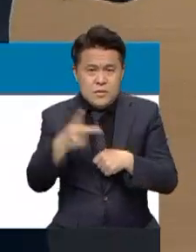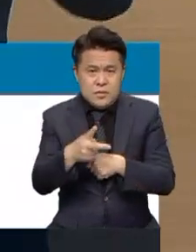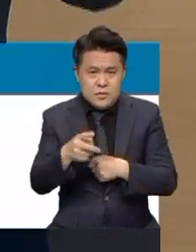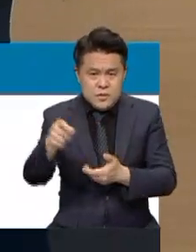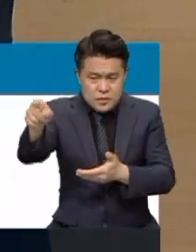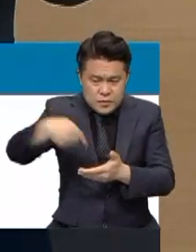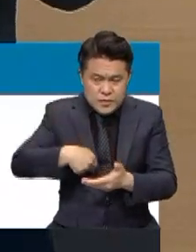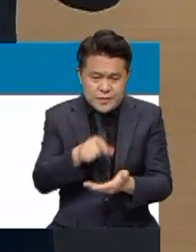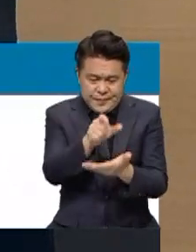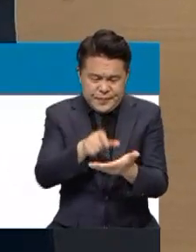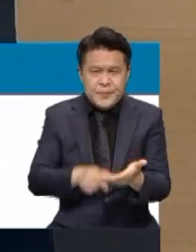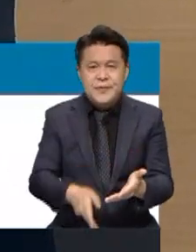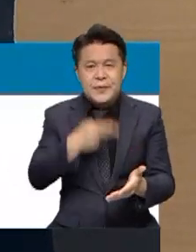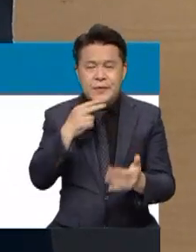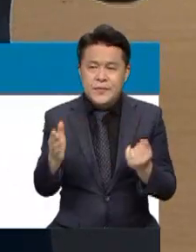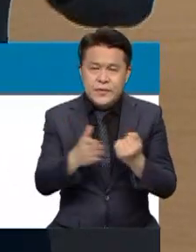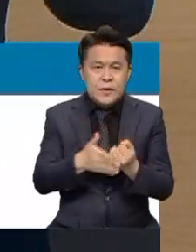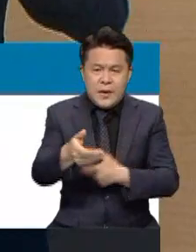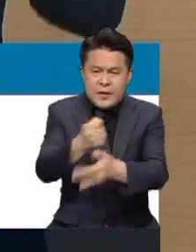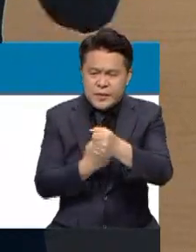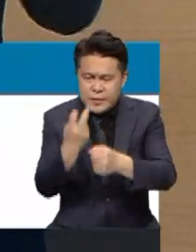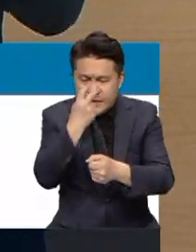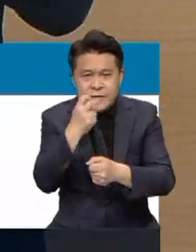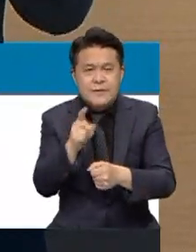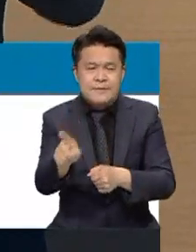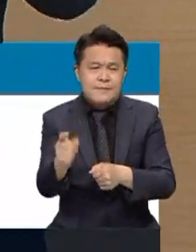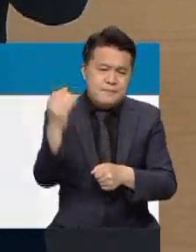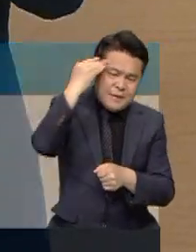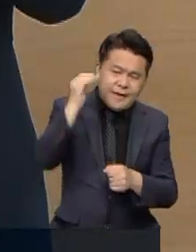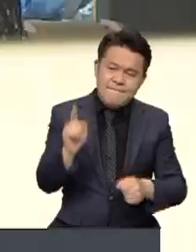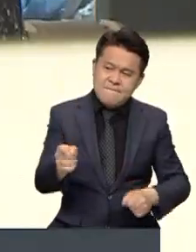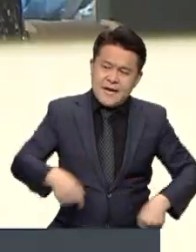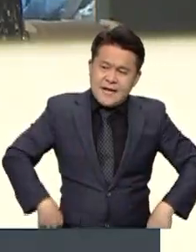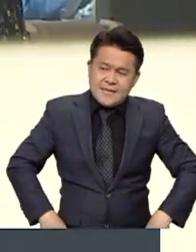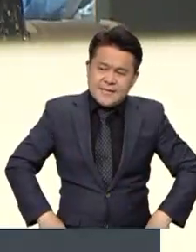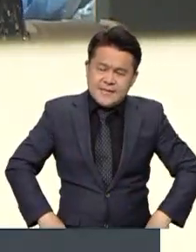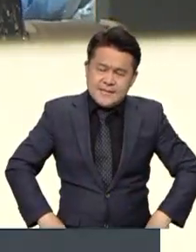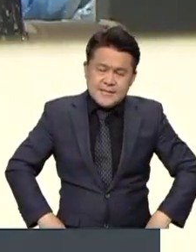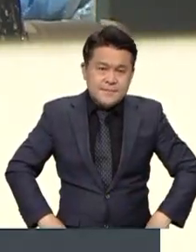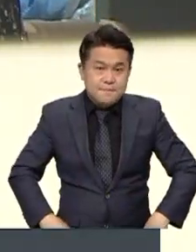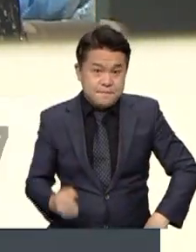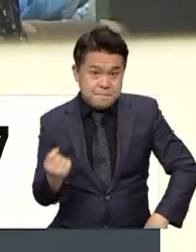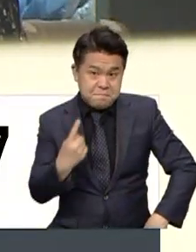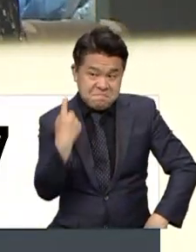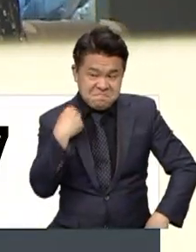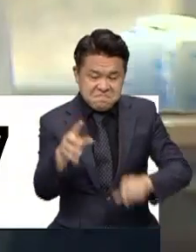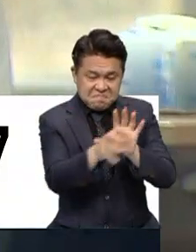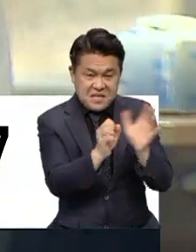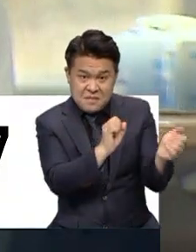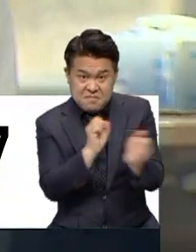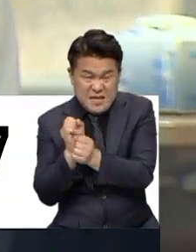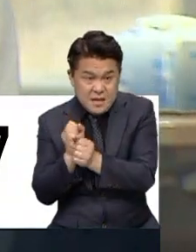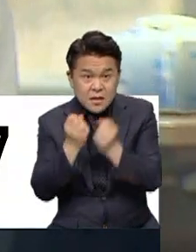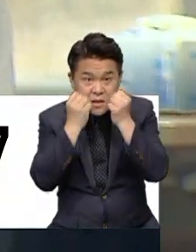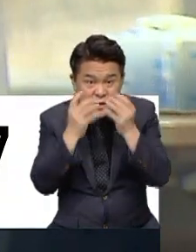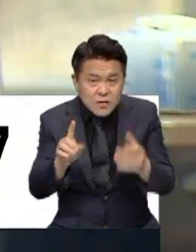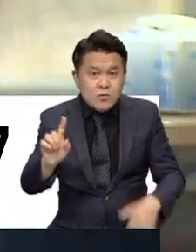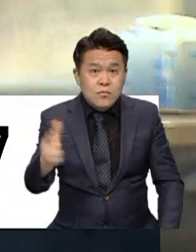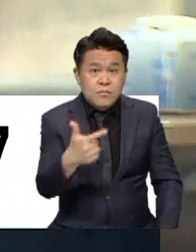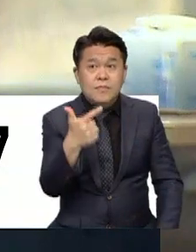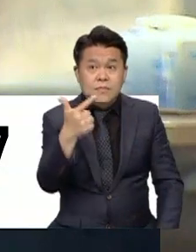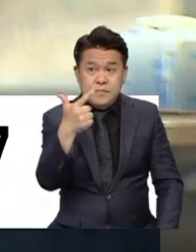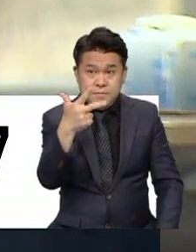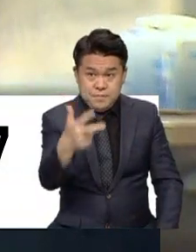않아 역학조사가 지체되는 사례가 다수 발생하고 있습니다. 어제 코로나19 신규 확진자는